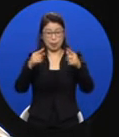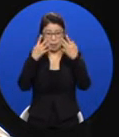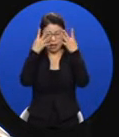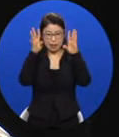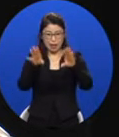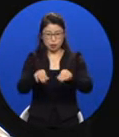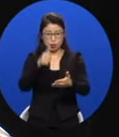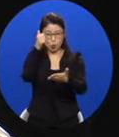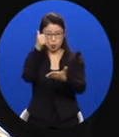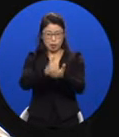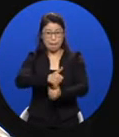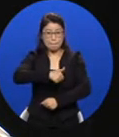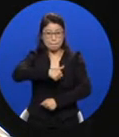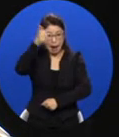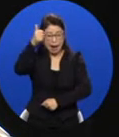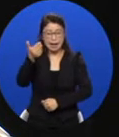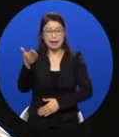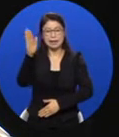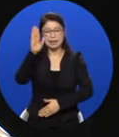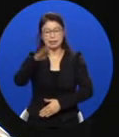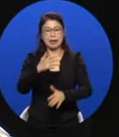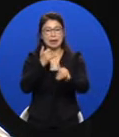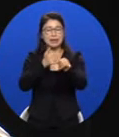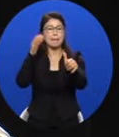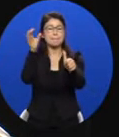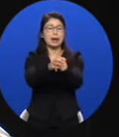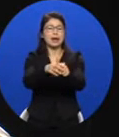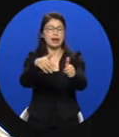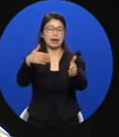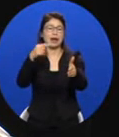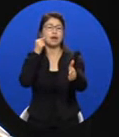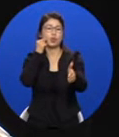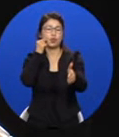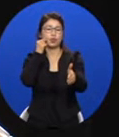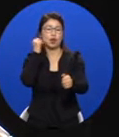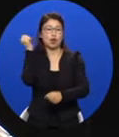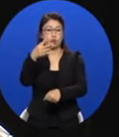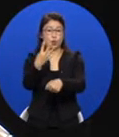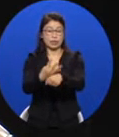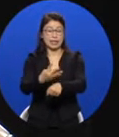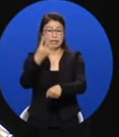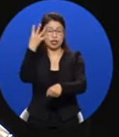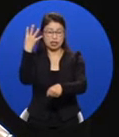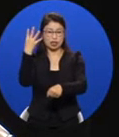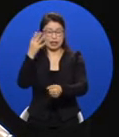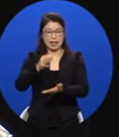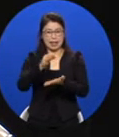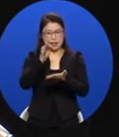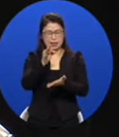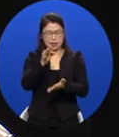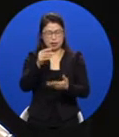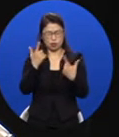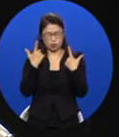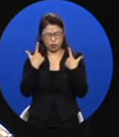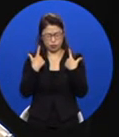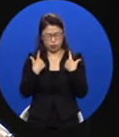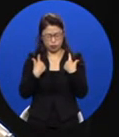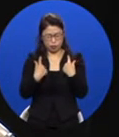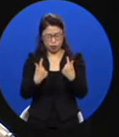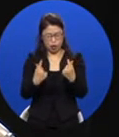총장 당선됐지만 임명 못 받았다. 또 4년 전에 재산도 그대로입니다.